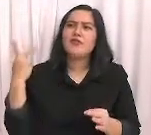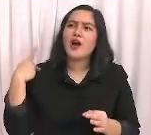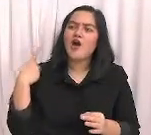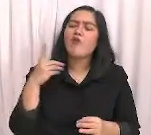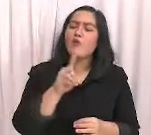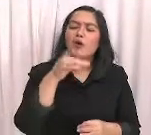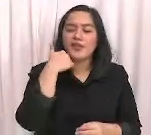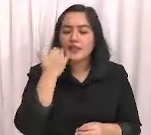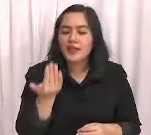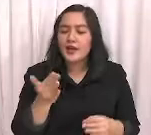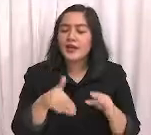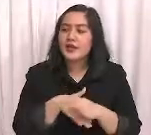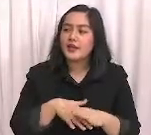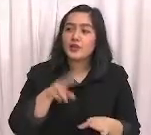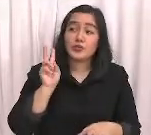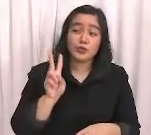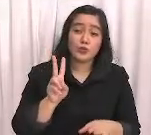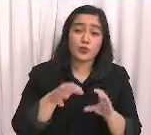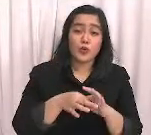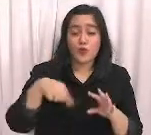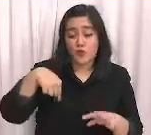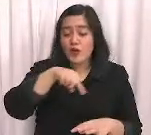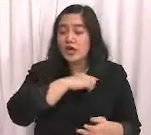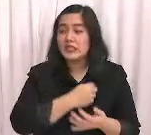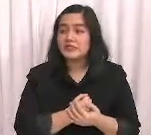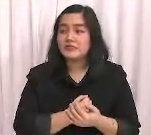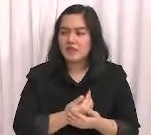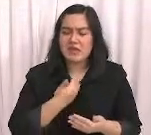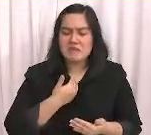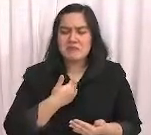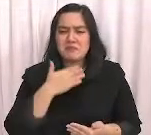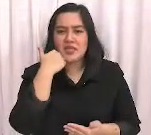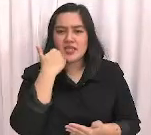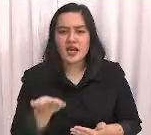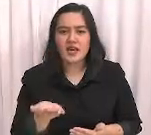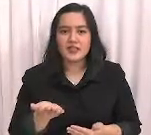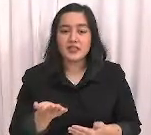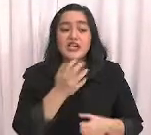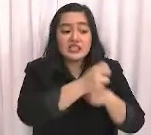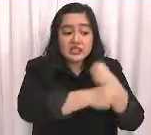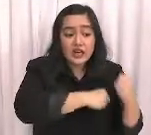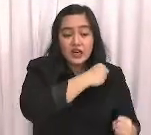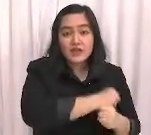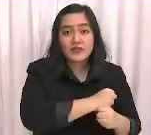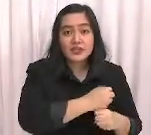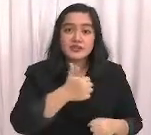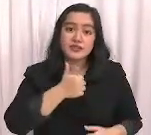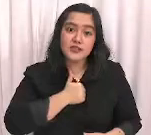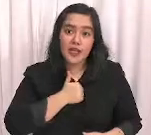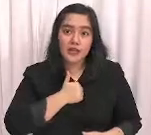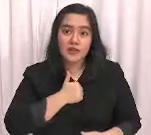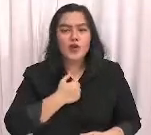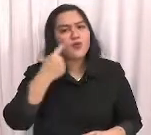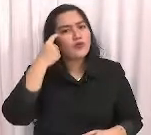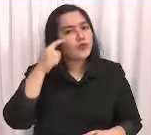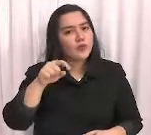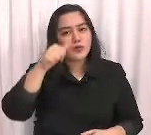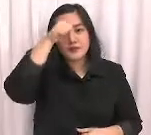mamamatay bago mamatay ang asawa ko. Itinataya niya yung kanyang sarili, mga kapatid, para sa kanyang